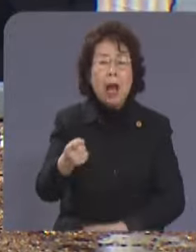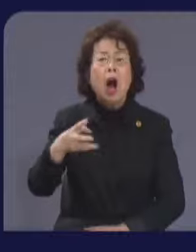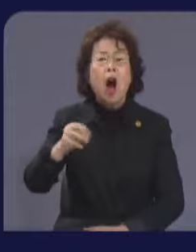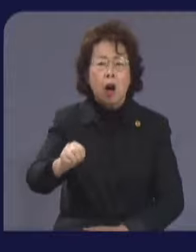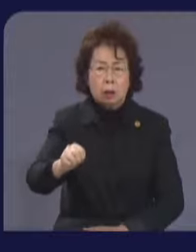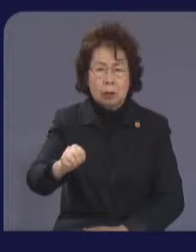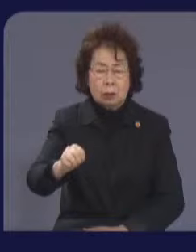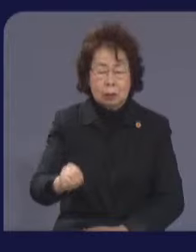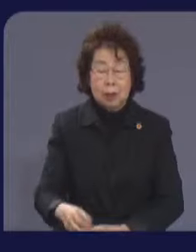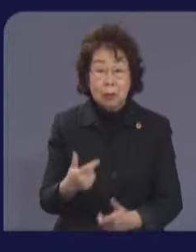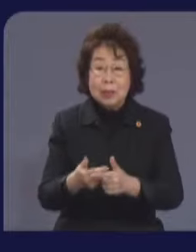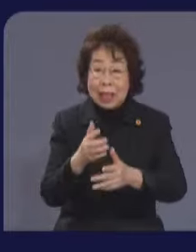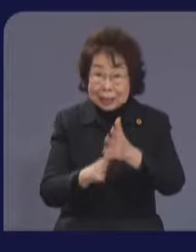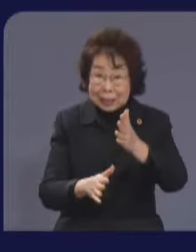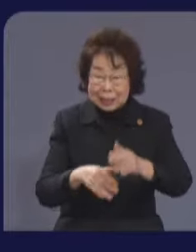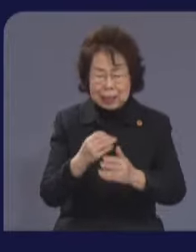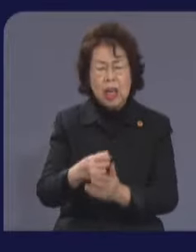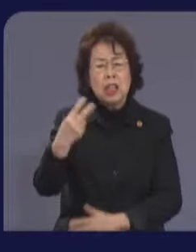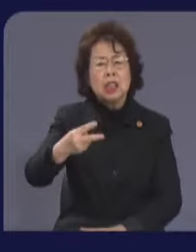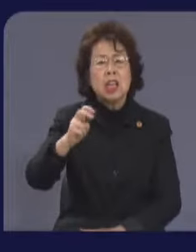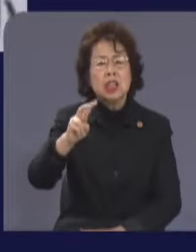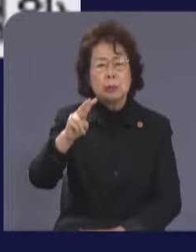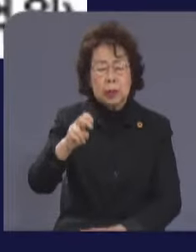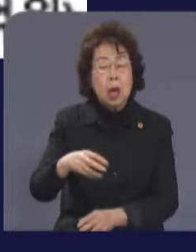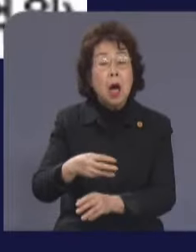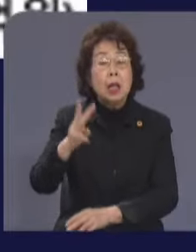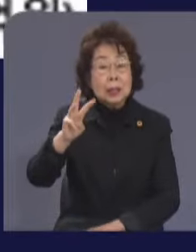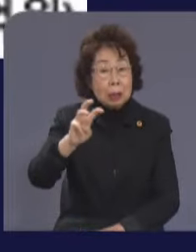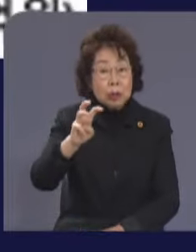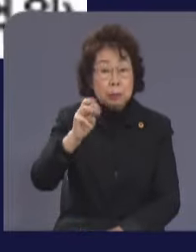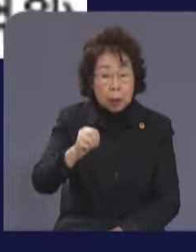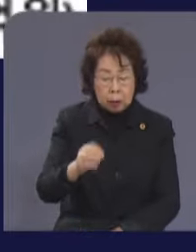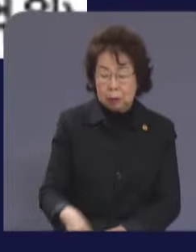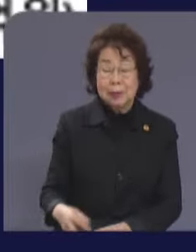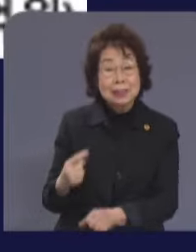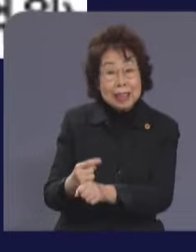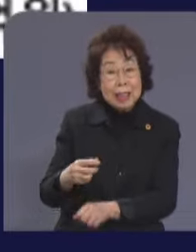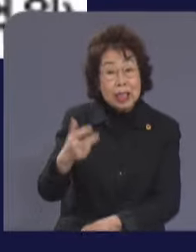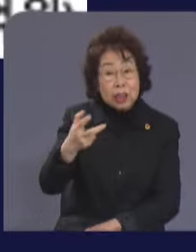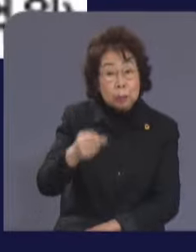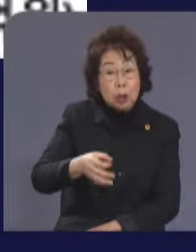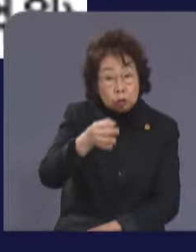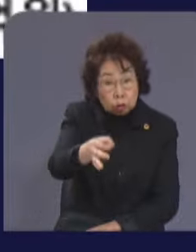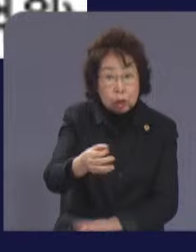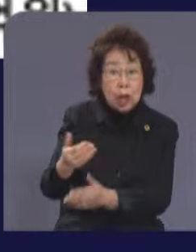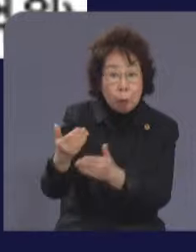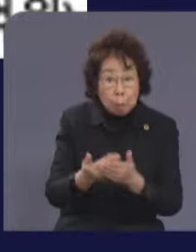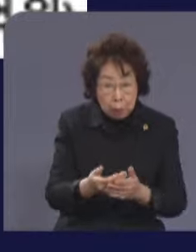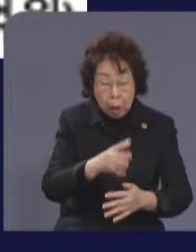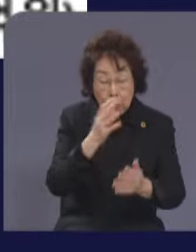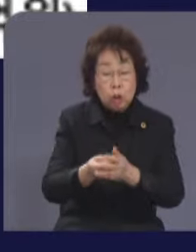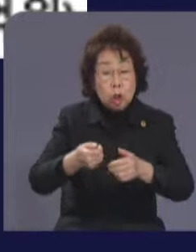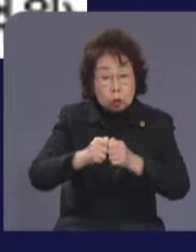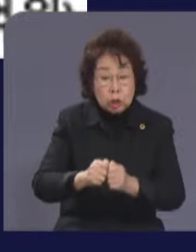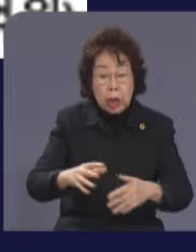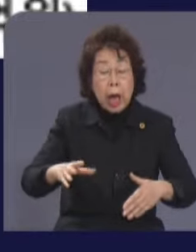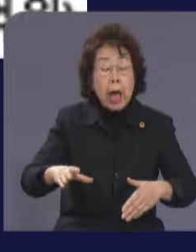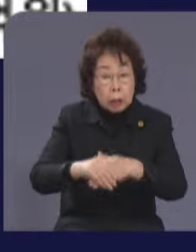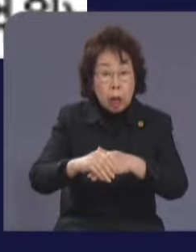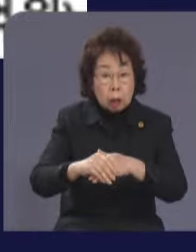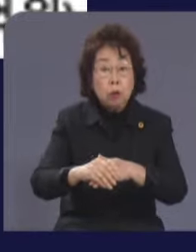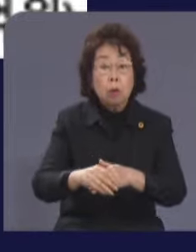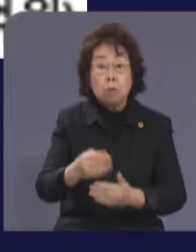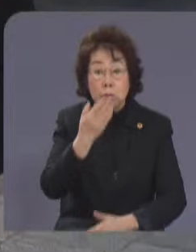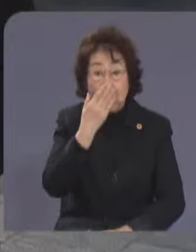원. 부산시는 2022년에 30억 원, 지난해 70억 원을 현금으로 받는 구체적인 계획도